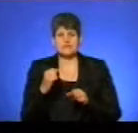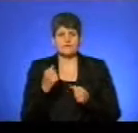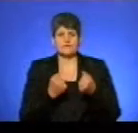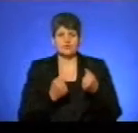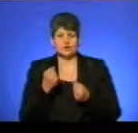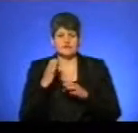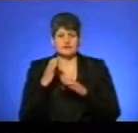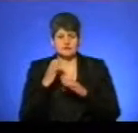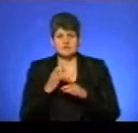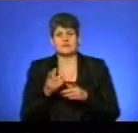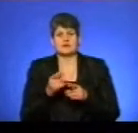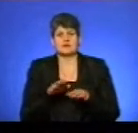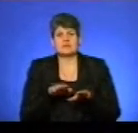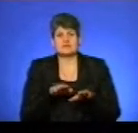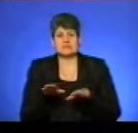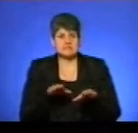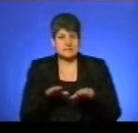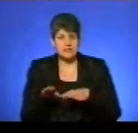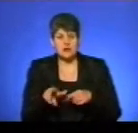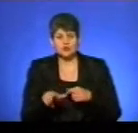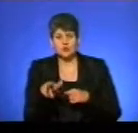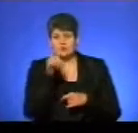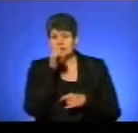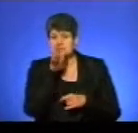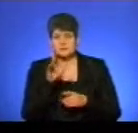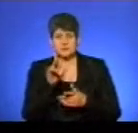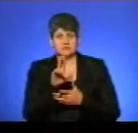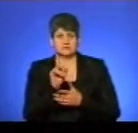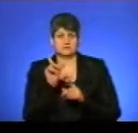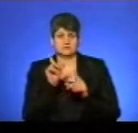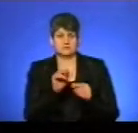Плескач через слизьку дорогу не зміг продовжити рух.